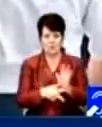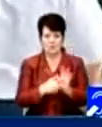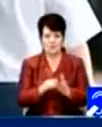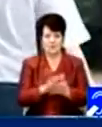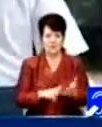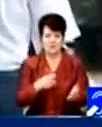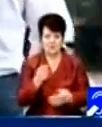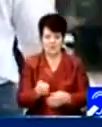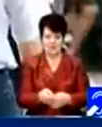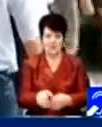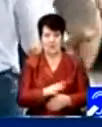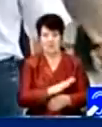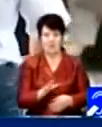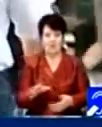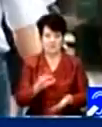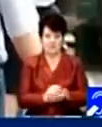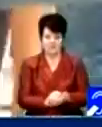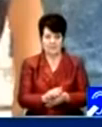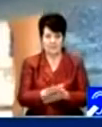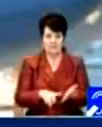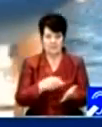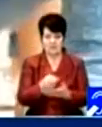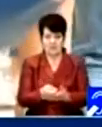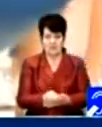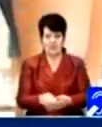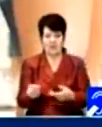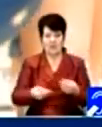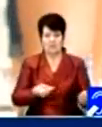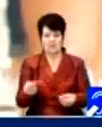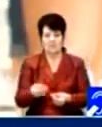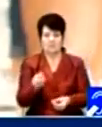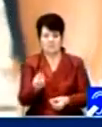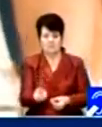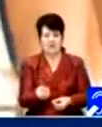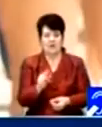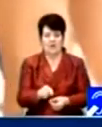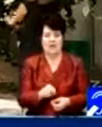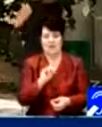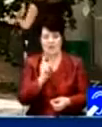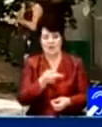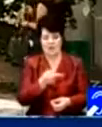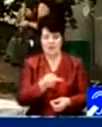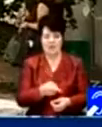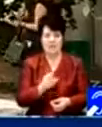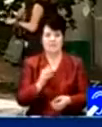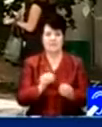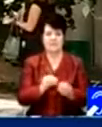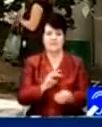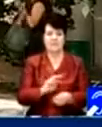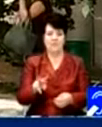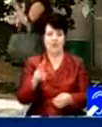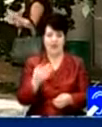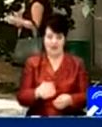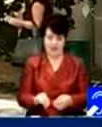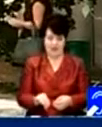Cei care nu au prins un loc la buget au aplicat la studii cu taxă. Contractul pentru un an la facultatea de drept este de 10.000 de lei. La ciclul